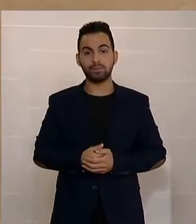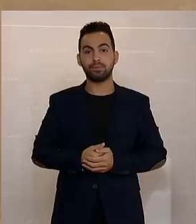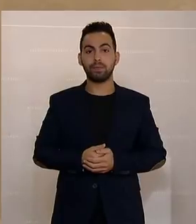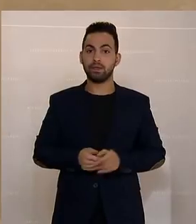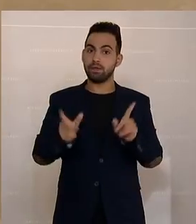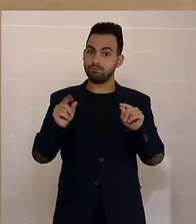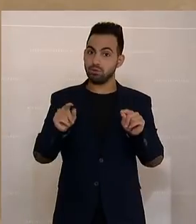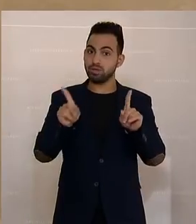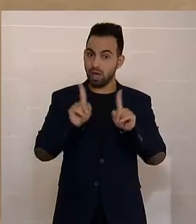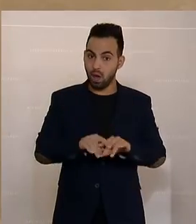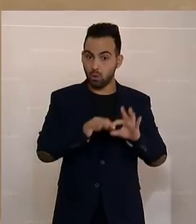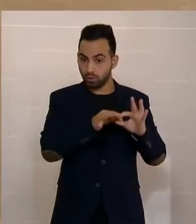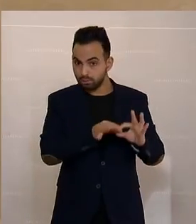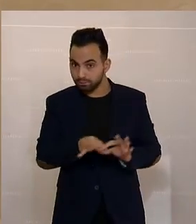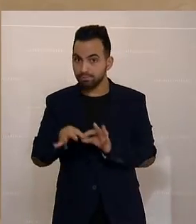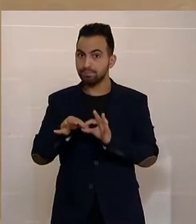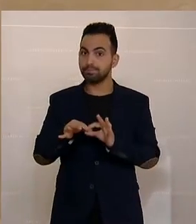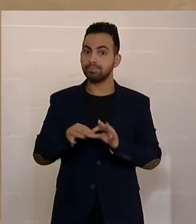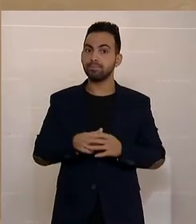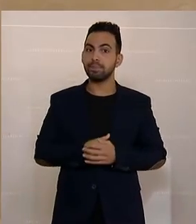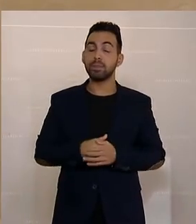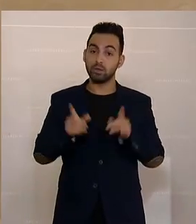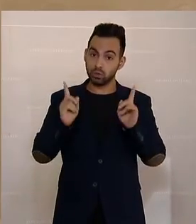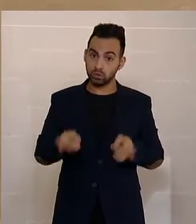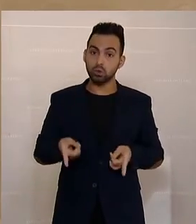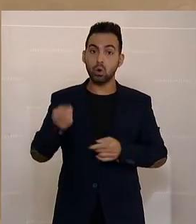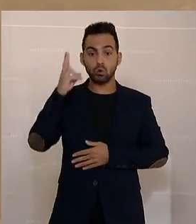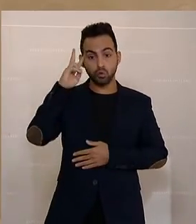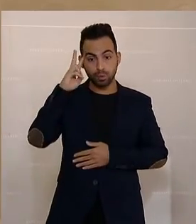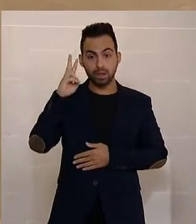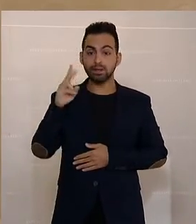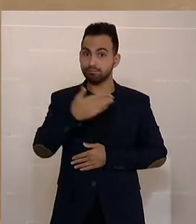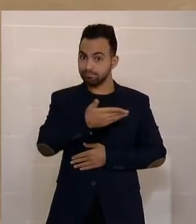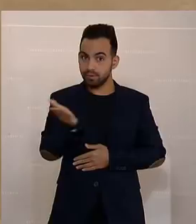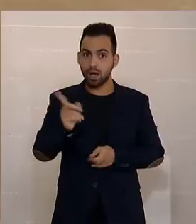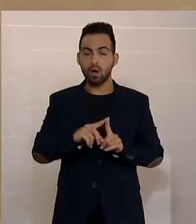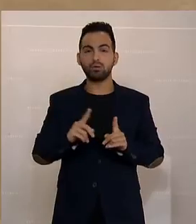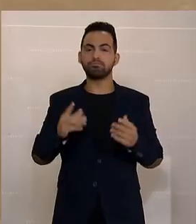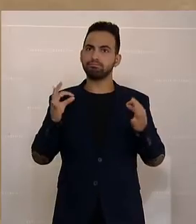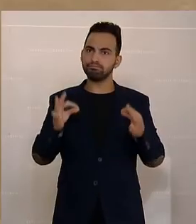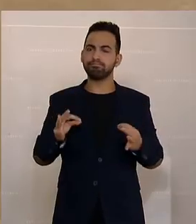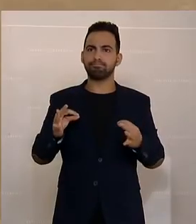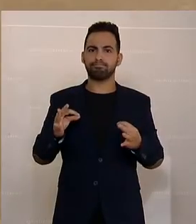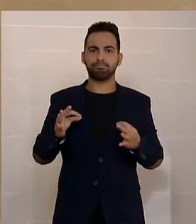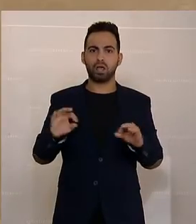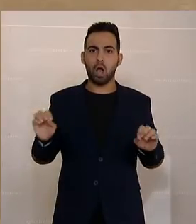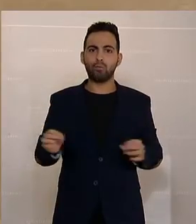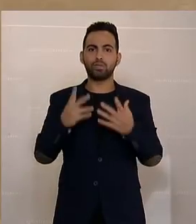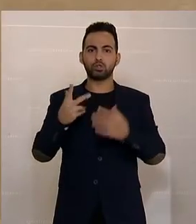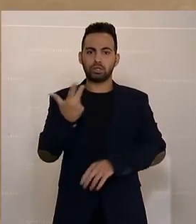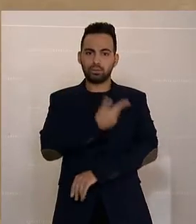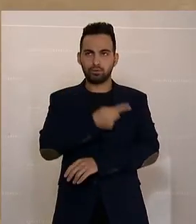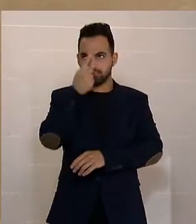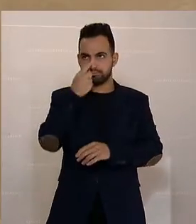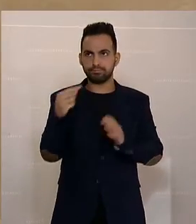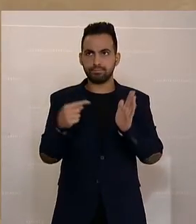das heißt auch, man sollte sich überlegen, sollte sich herausstellen, dass es eine regelmäßige Auffrischungsimpfung braucht, dass